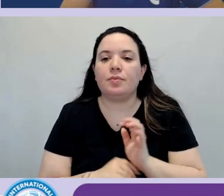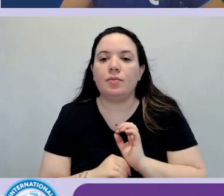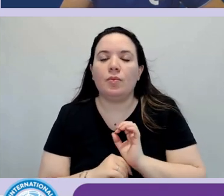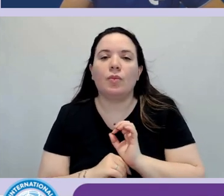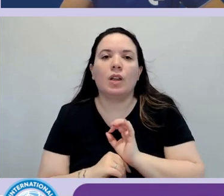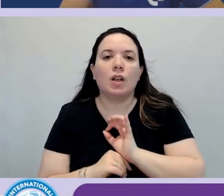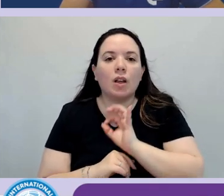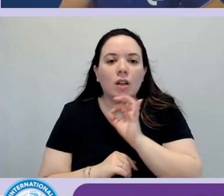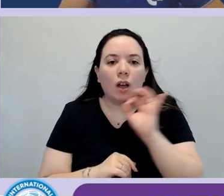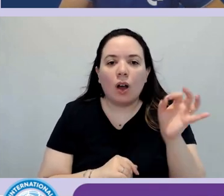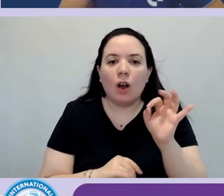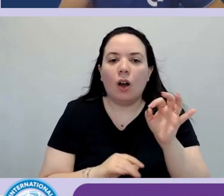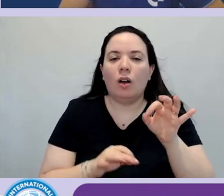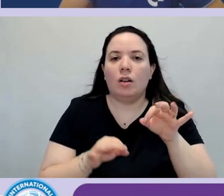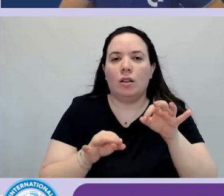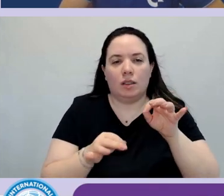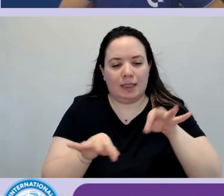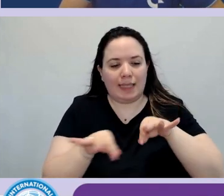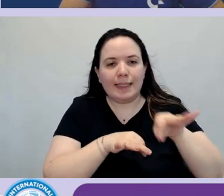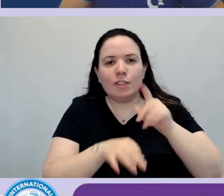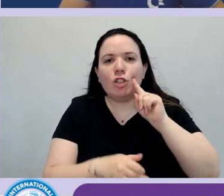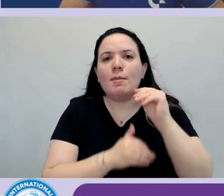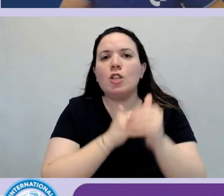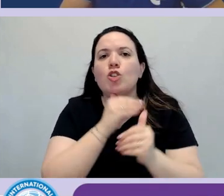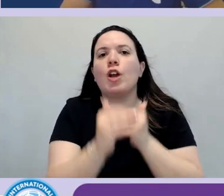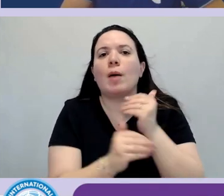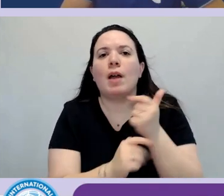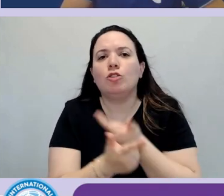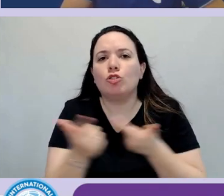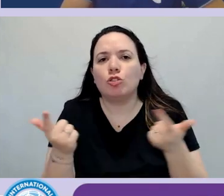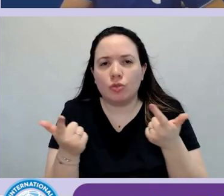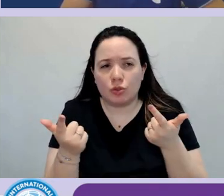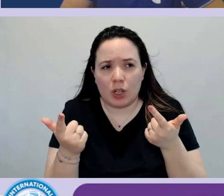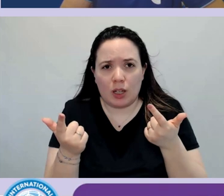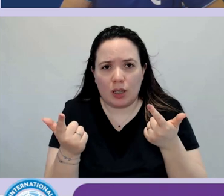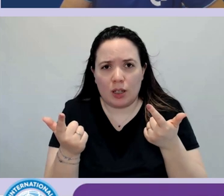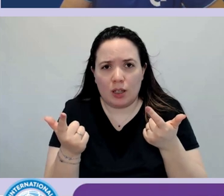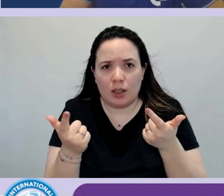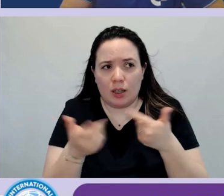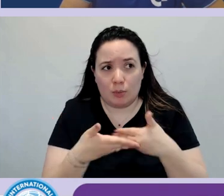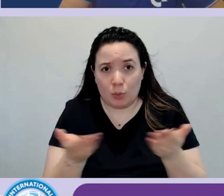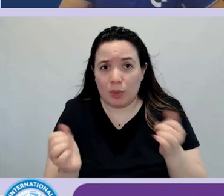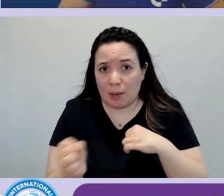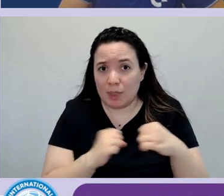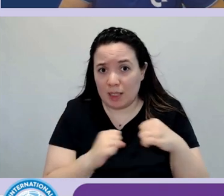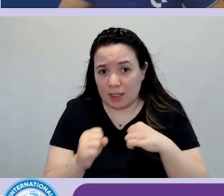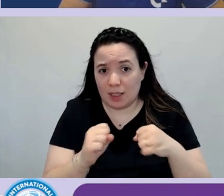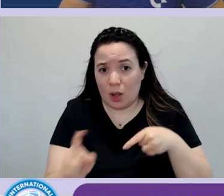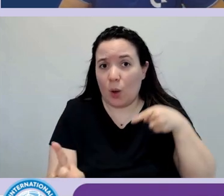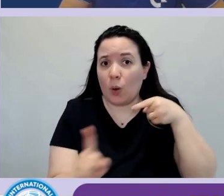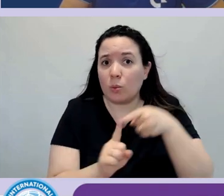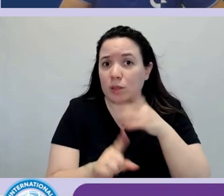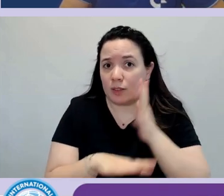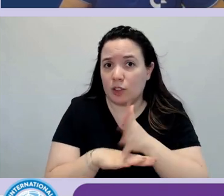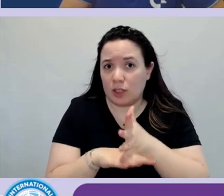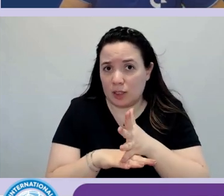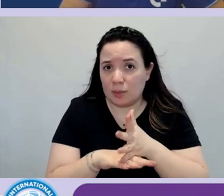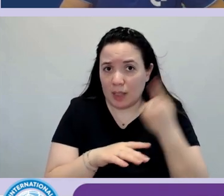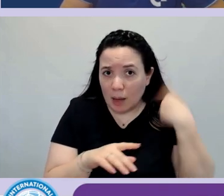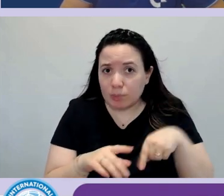non avete una politica di miglioramento e se parliamo di pubbliche amministrazioni gli obiettivi di accessibilità sono